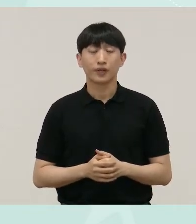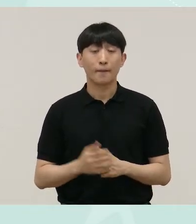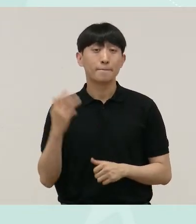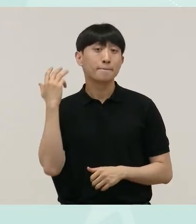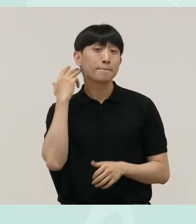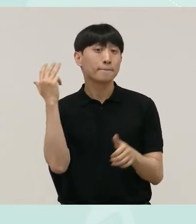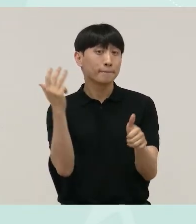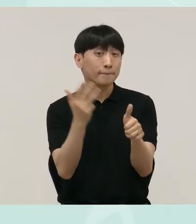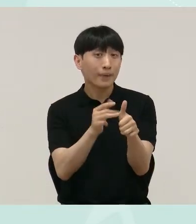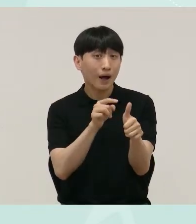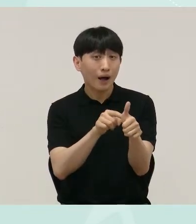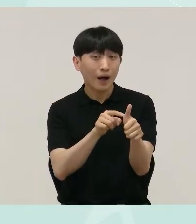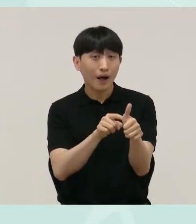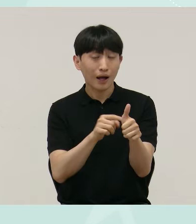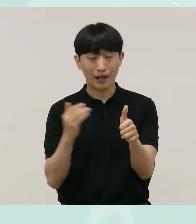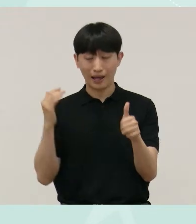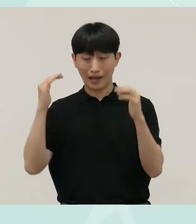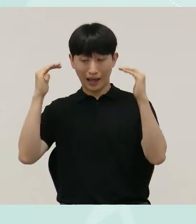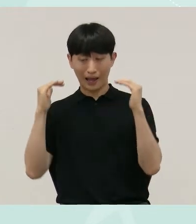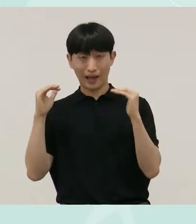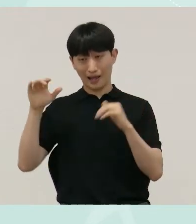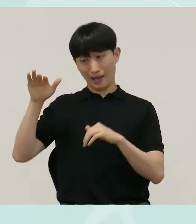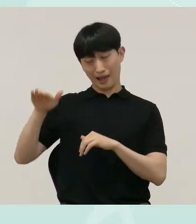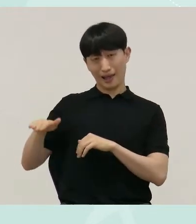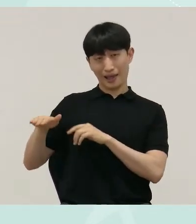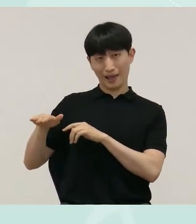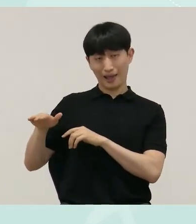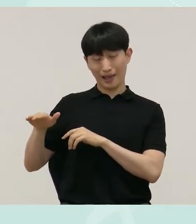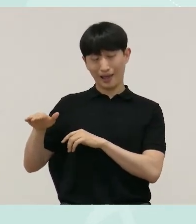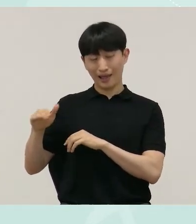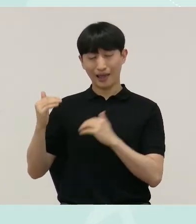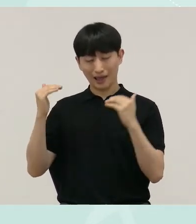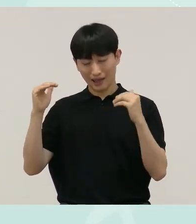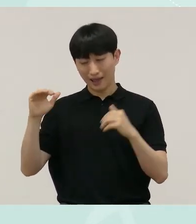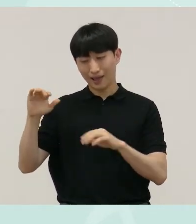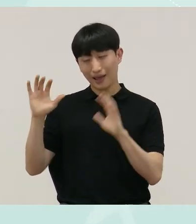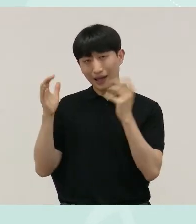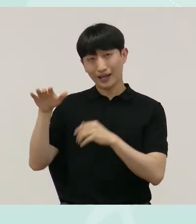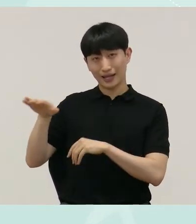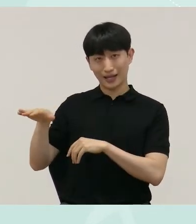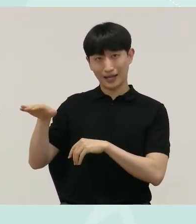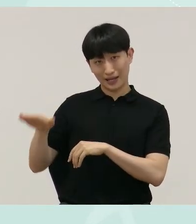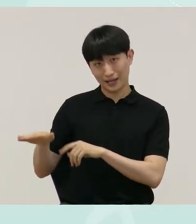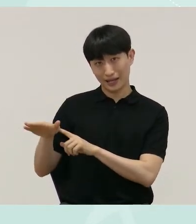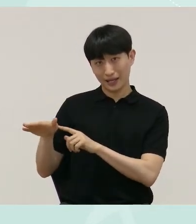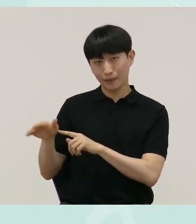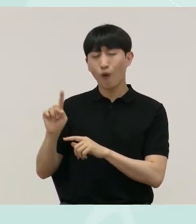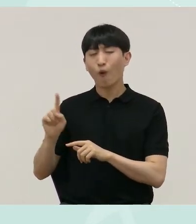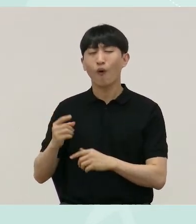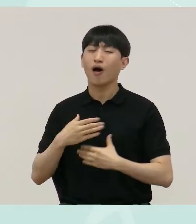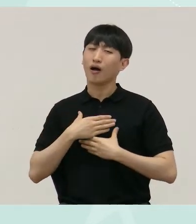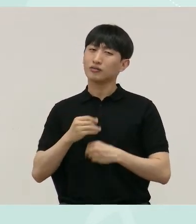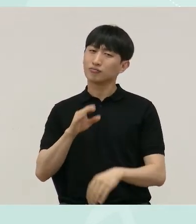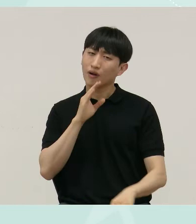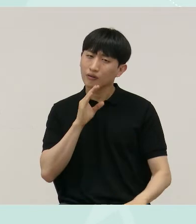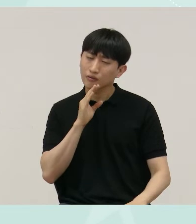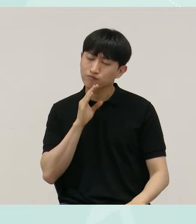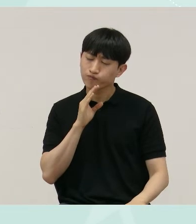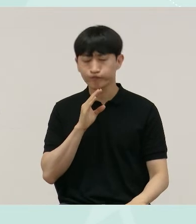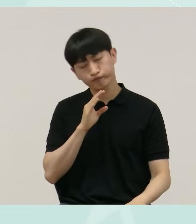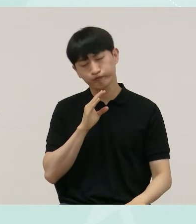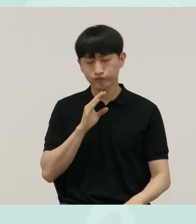수술에 있어서 이제 소아 환자에서는 당연히 성인 환자보다 안정성 등이 더욱 의심받았기 때문에 조금 더 까다로운